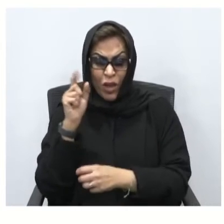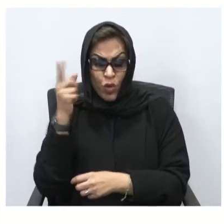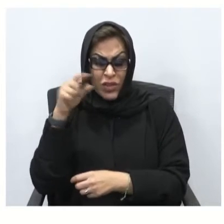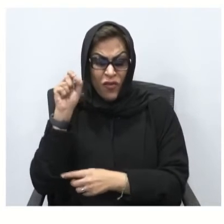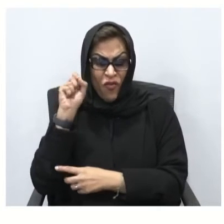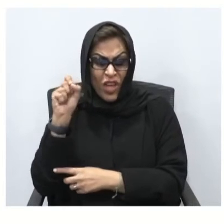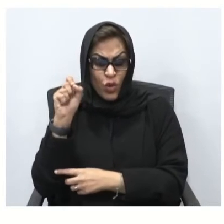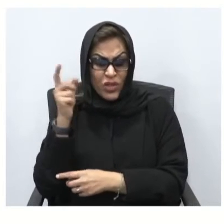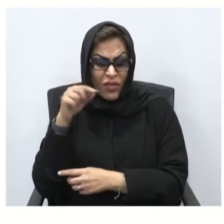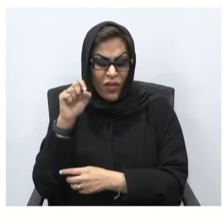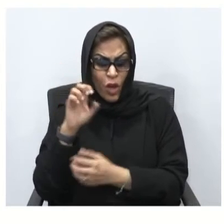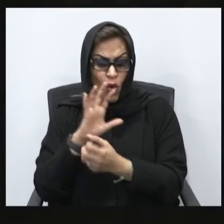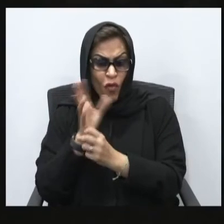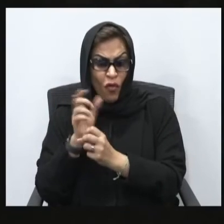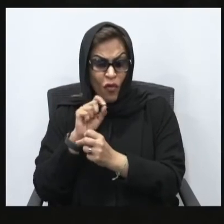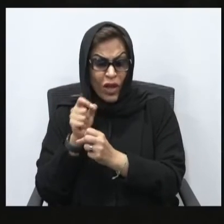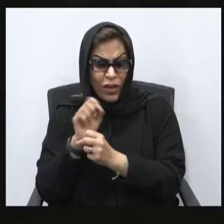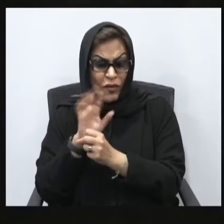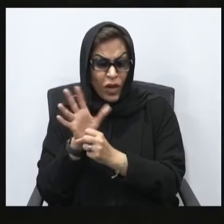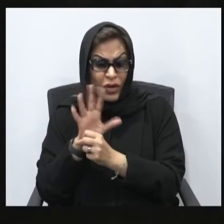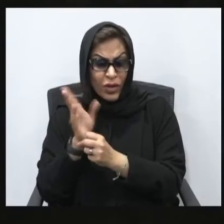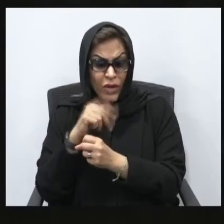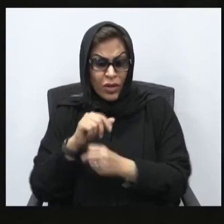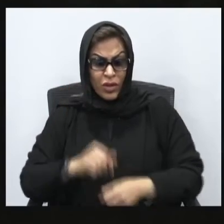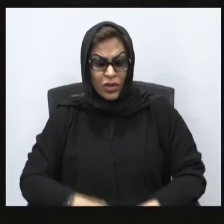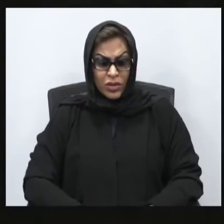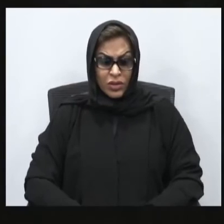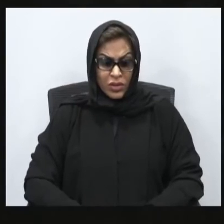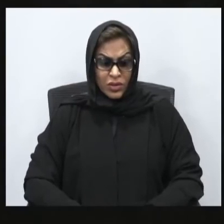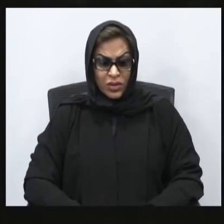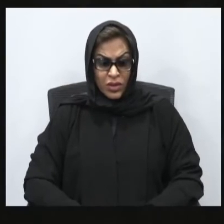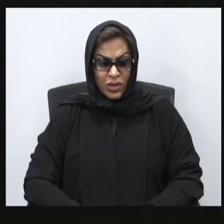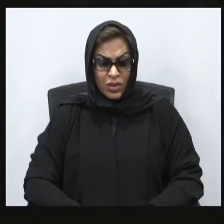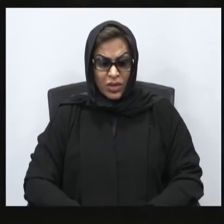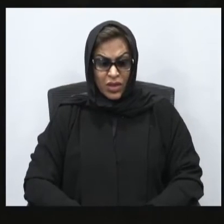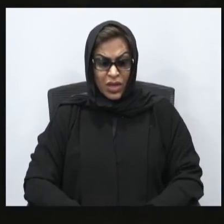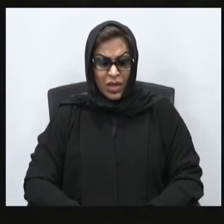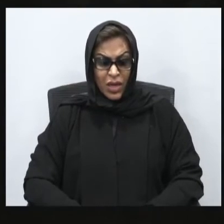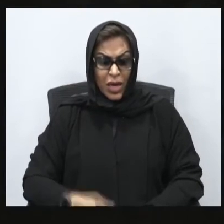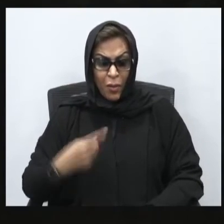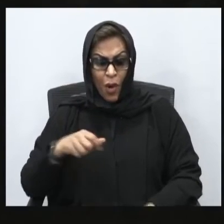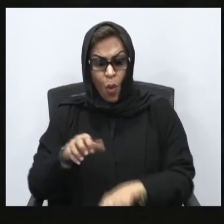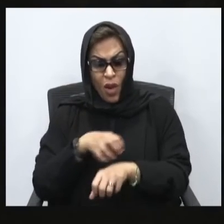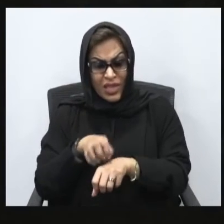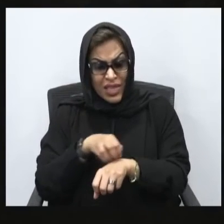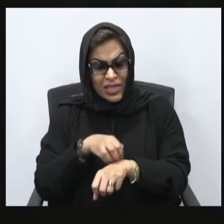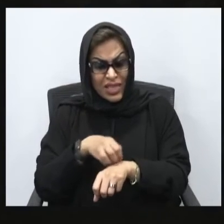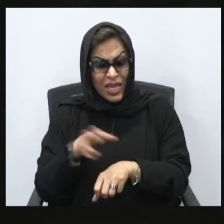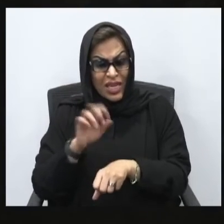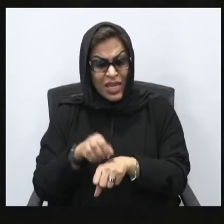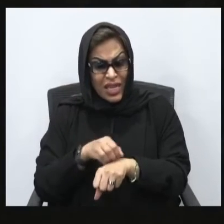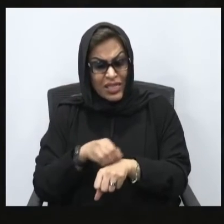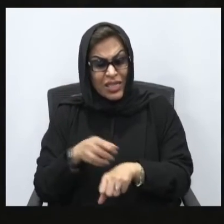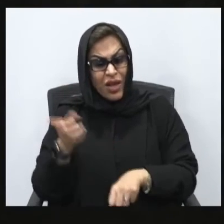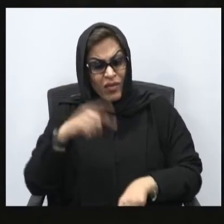الدقيقه لعلكم تتذكرون حينما اخذنا امراض غير المعديه او المزمنه منها الحساسيه ذكرنا ان